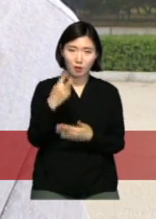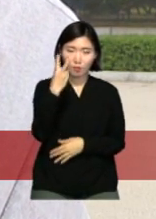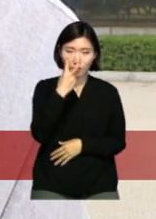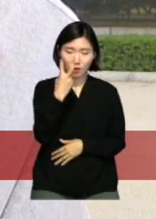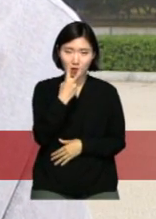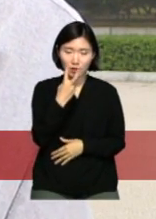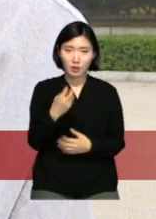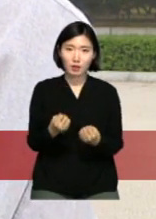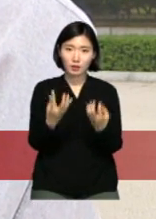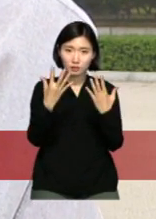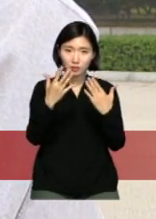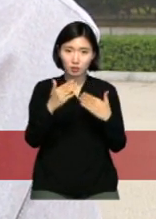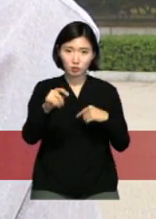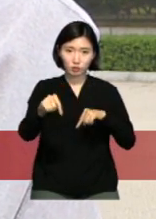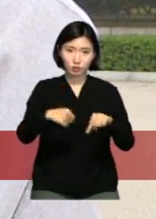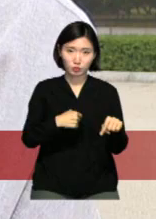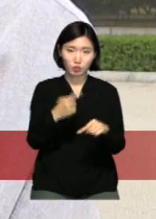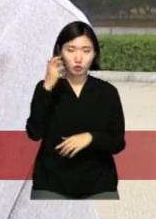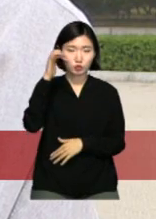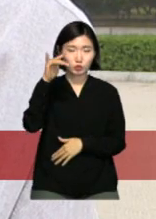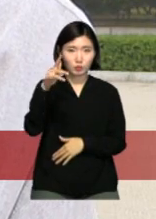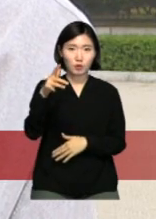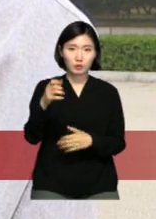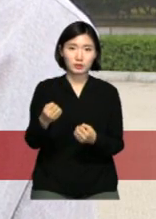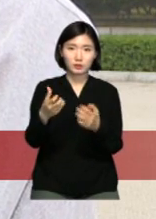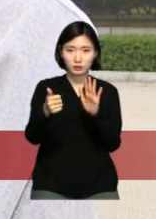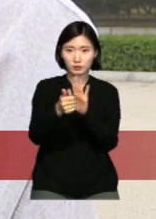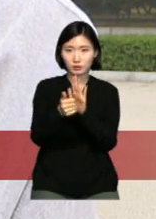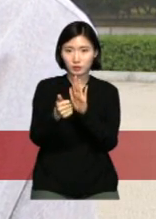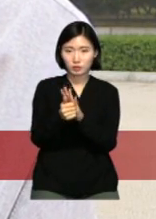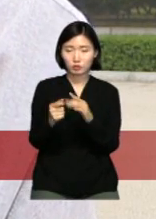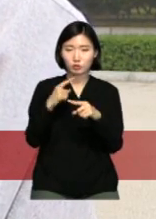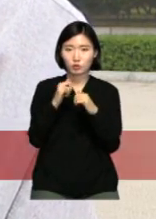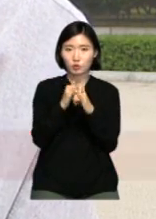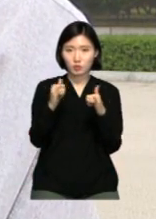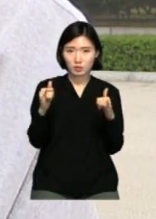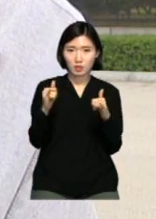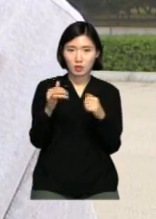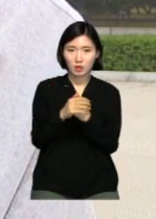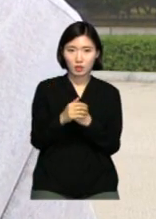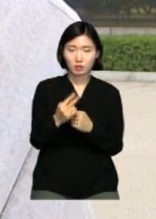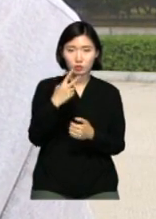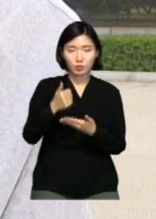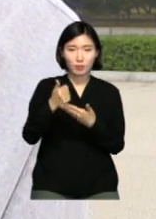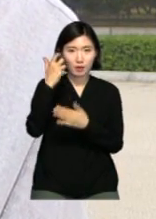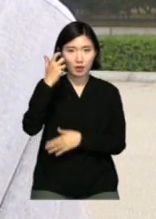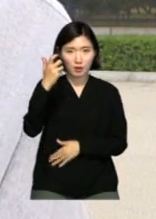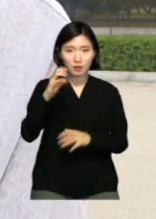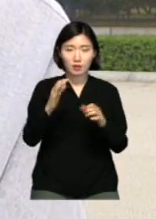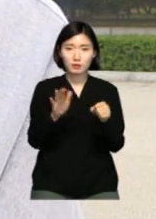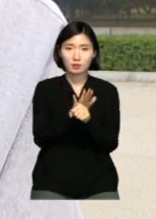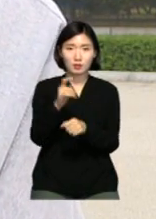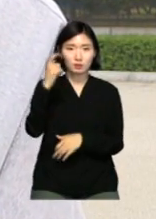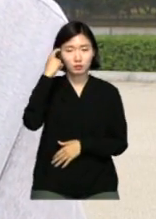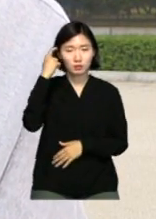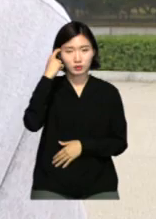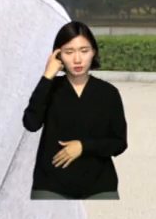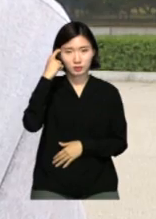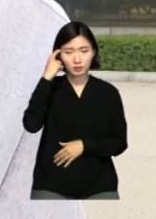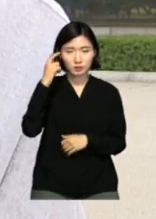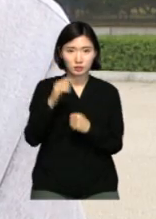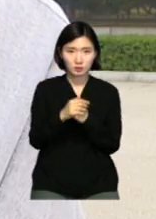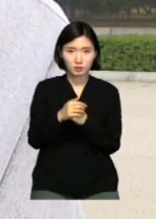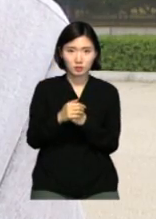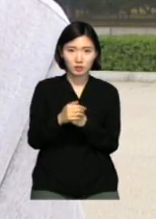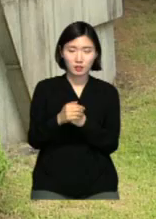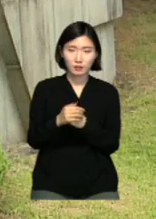참배행사를 주관하고 추모의식을 지원하며 순국 선열과 호국 영령의 나라 사랑 정신을 선양하는 기능을